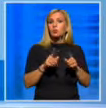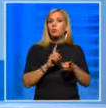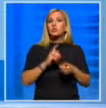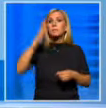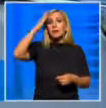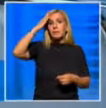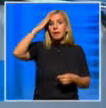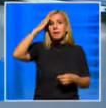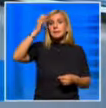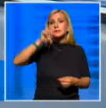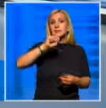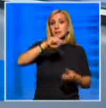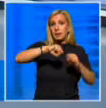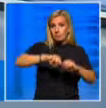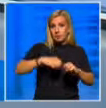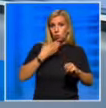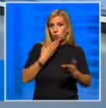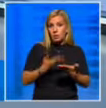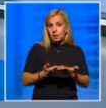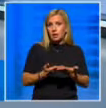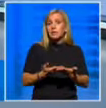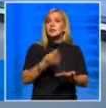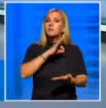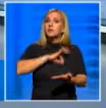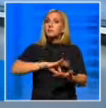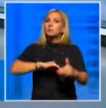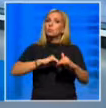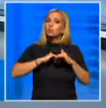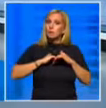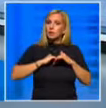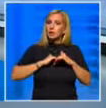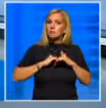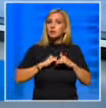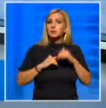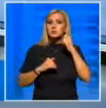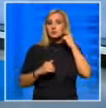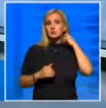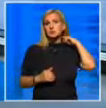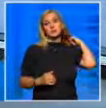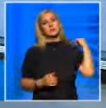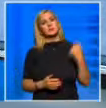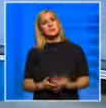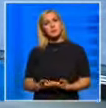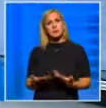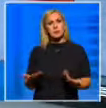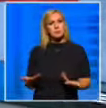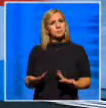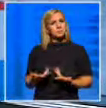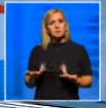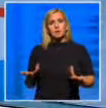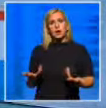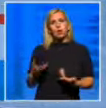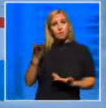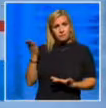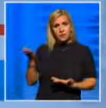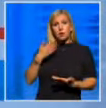премиер с кабинета, който той предлага, трябва да получи съответната подкрепа и трябва да е ясно за всеки. Кой да го предложи този премиер? Равно, отдалечено от всички. Ако вие